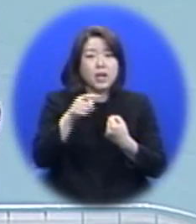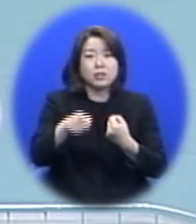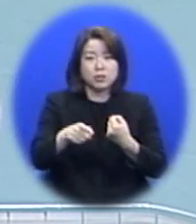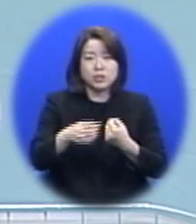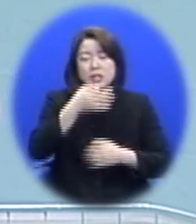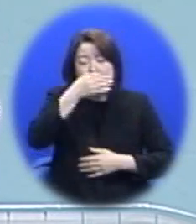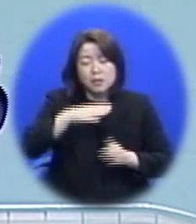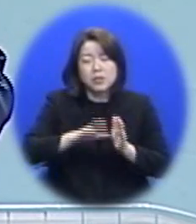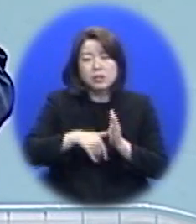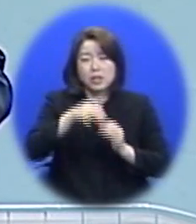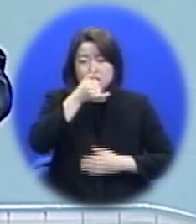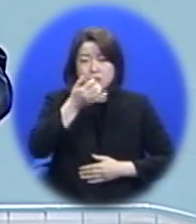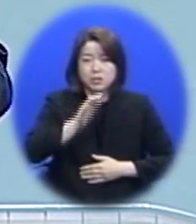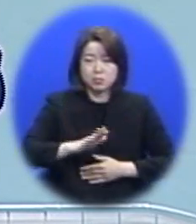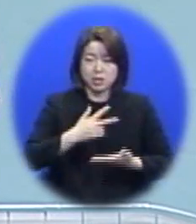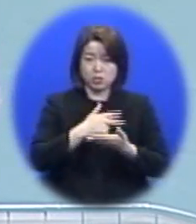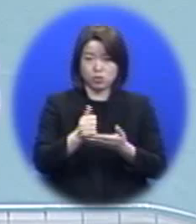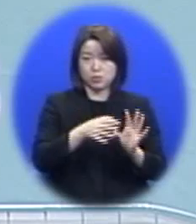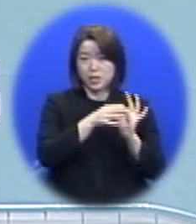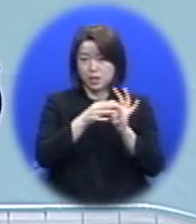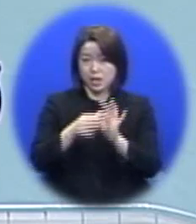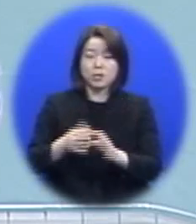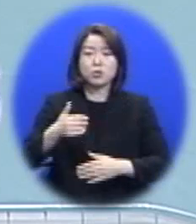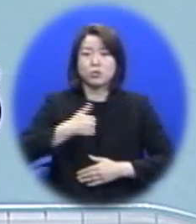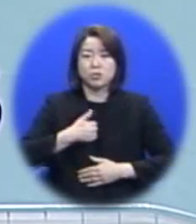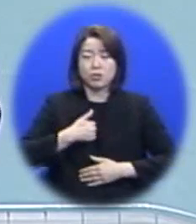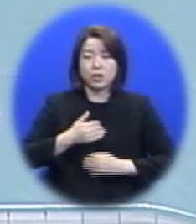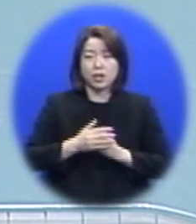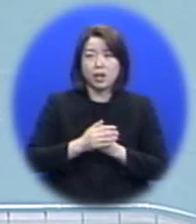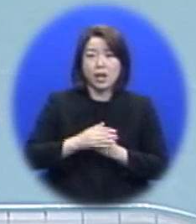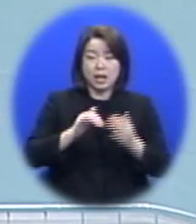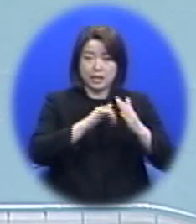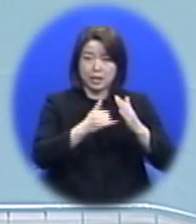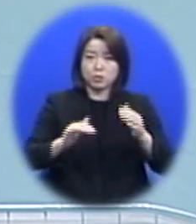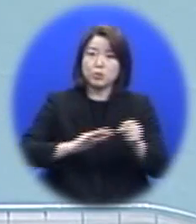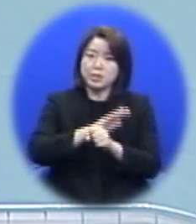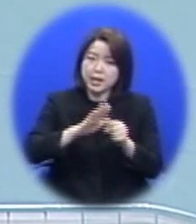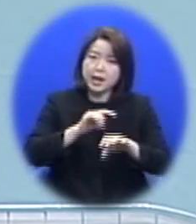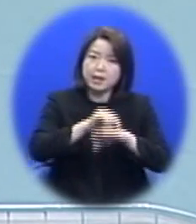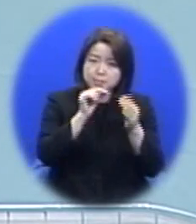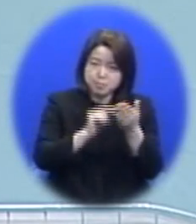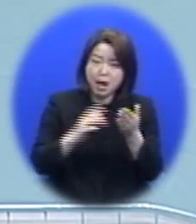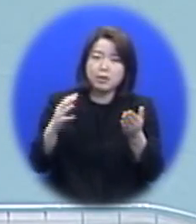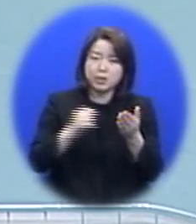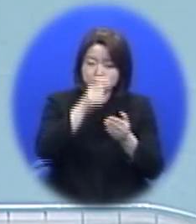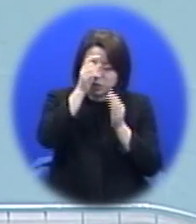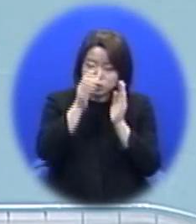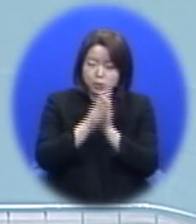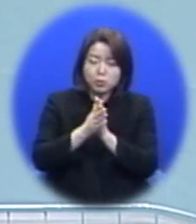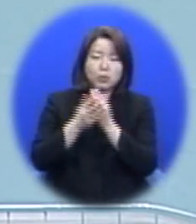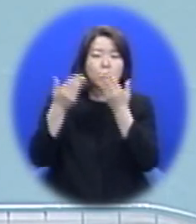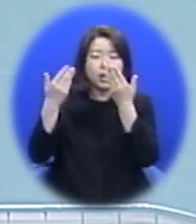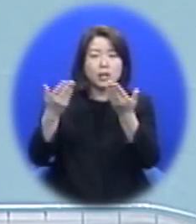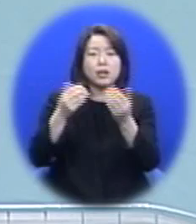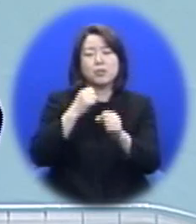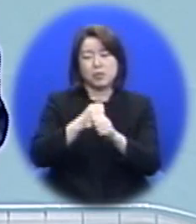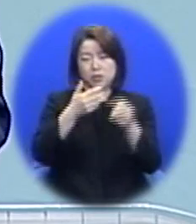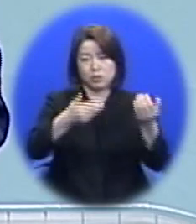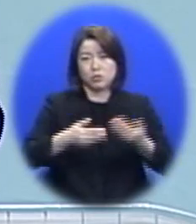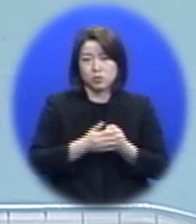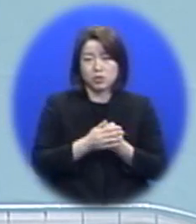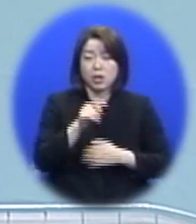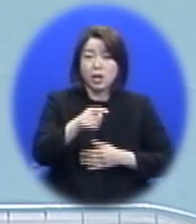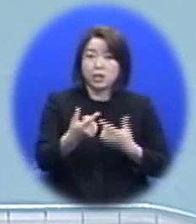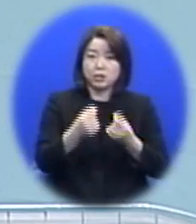있었지만 주님께서는 계속 저에게 가족을 사랑하는 마음으로 기도하게 하셨습니다. 그렇게